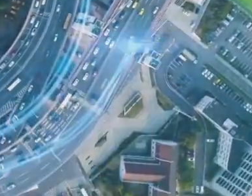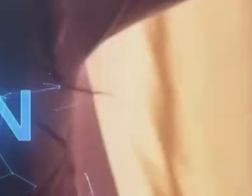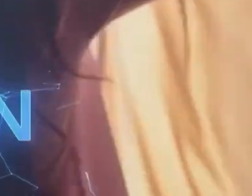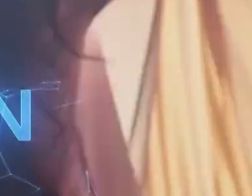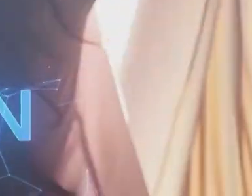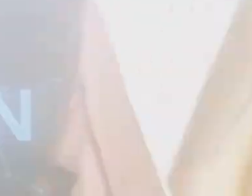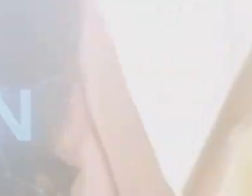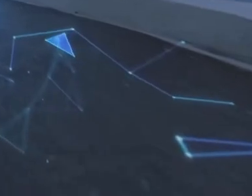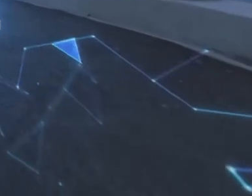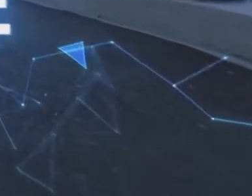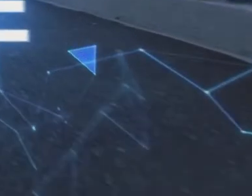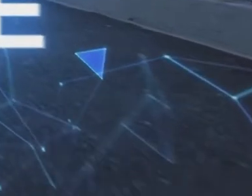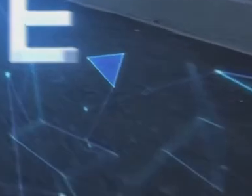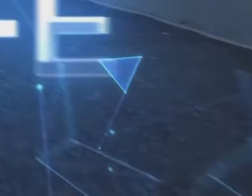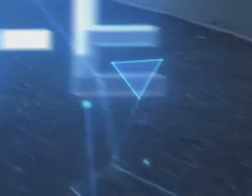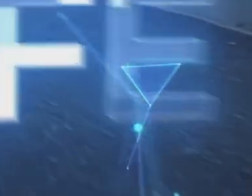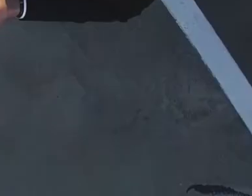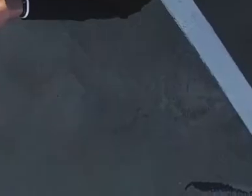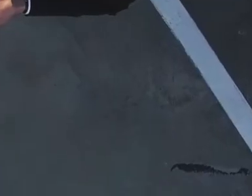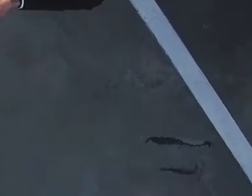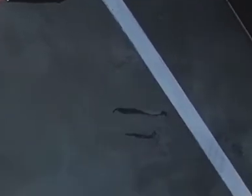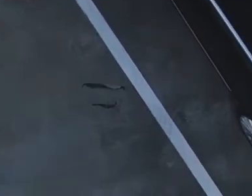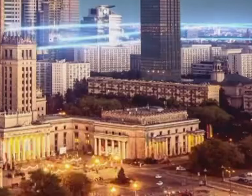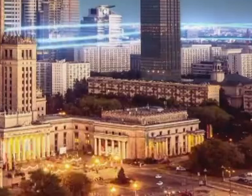We all need it to be open and safe.